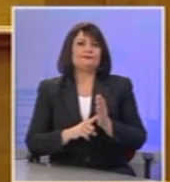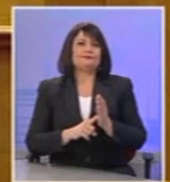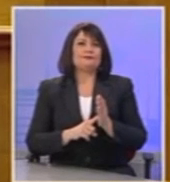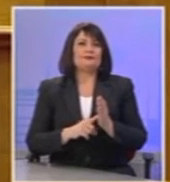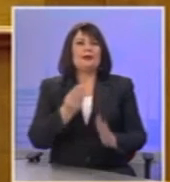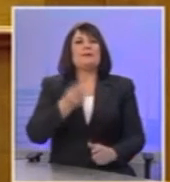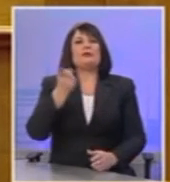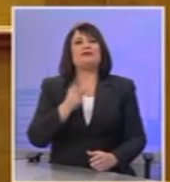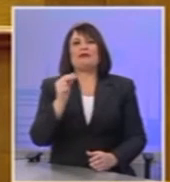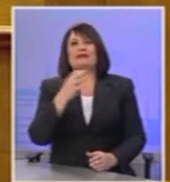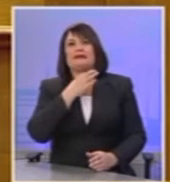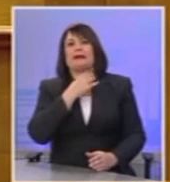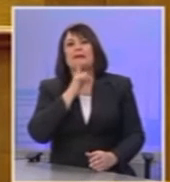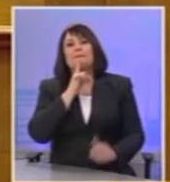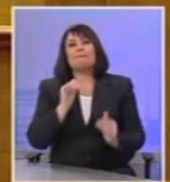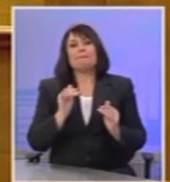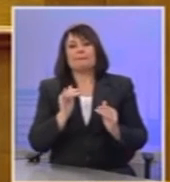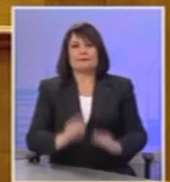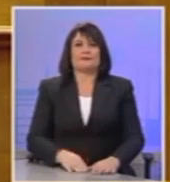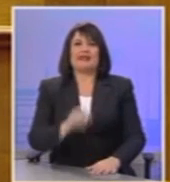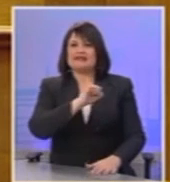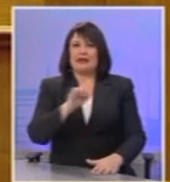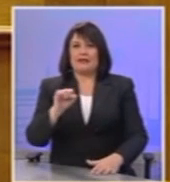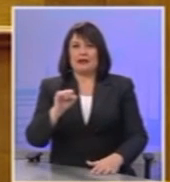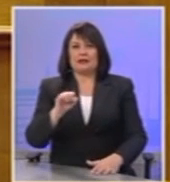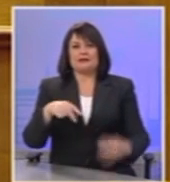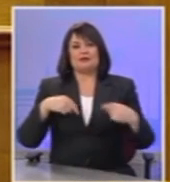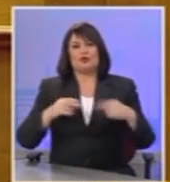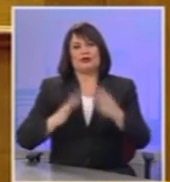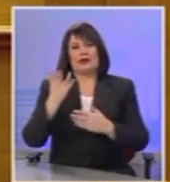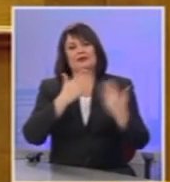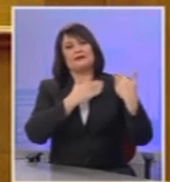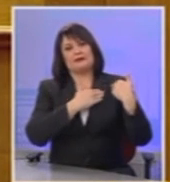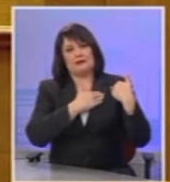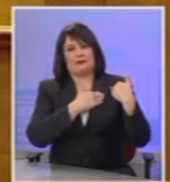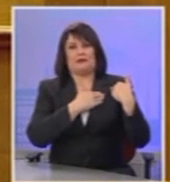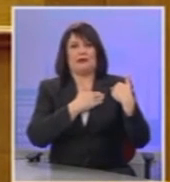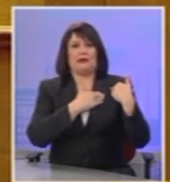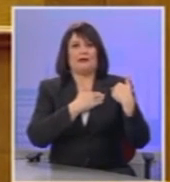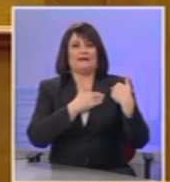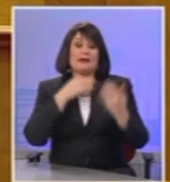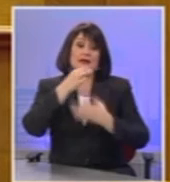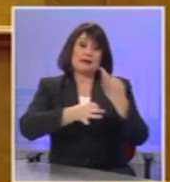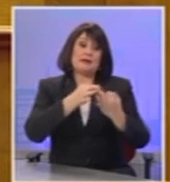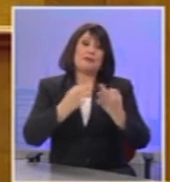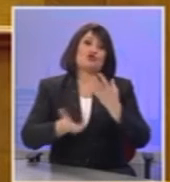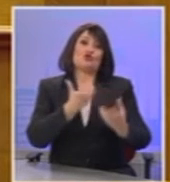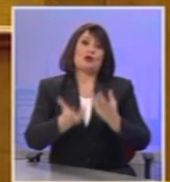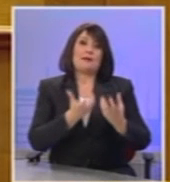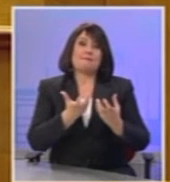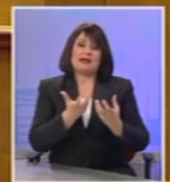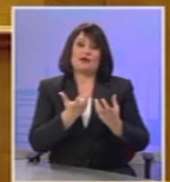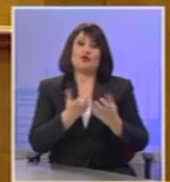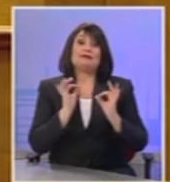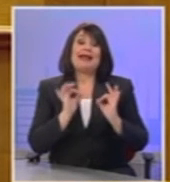κοινοβουλευτική πλειοψηφία. Ο κύριος Σταθάκης ας αναλάβει λοιπόν να πει στον Καμένο